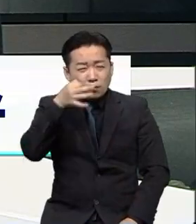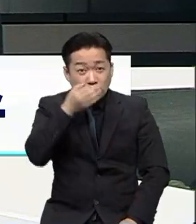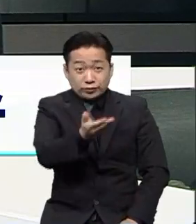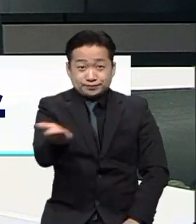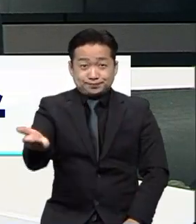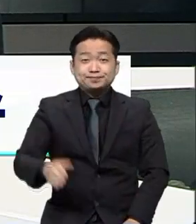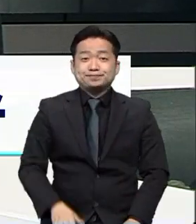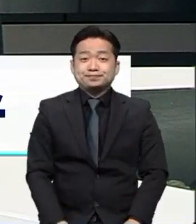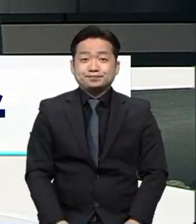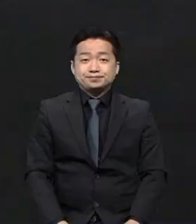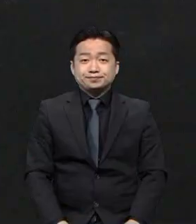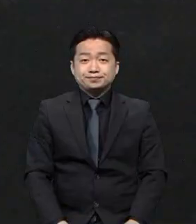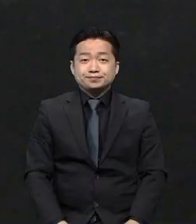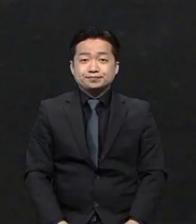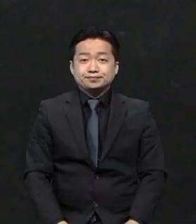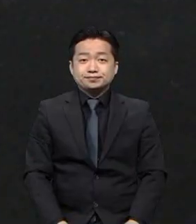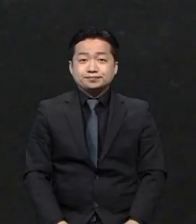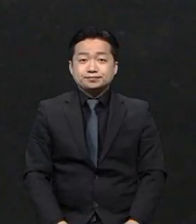설명하겠습니다.